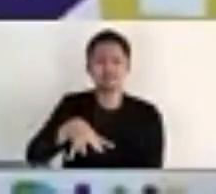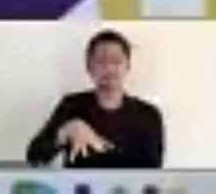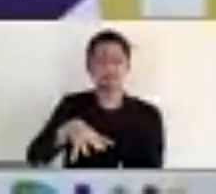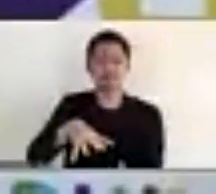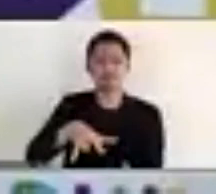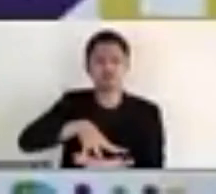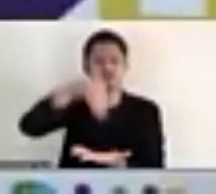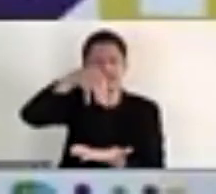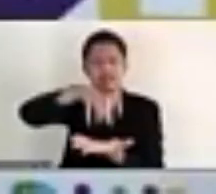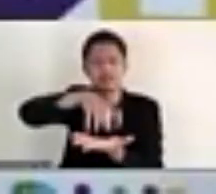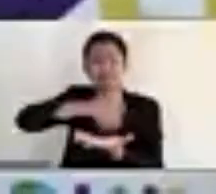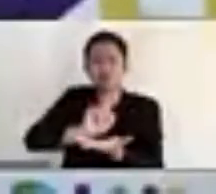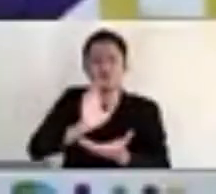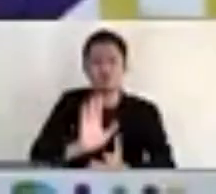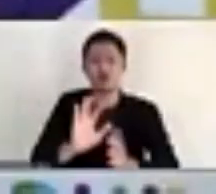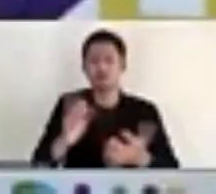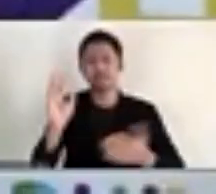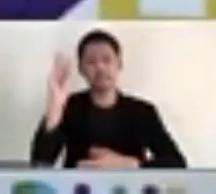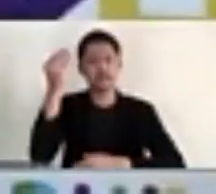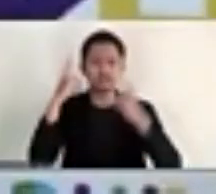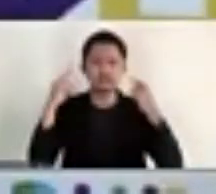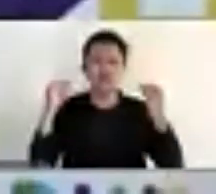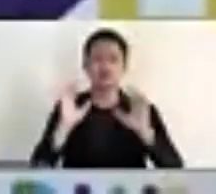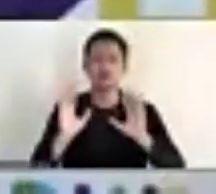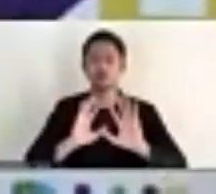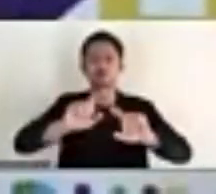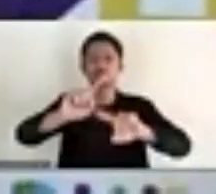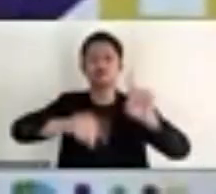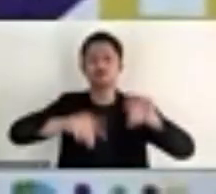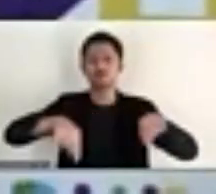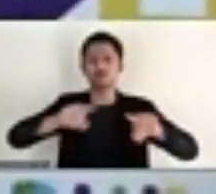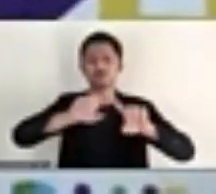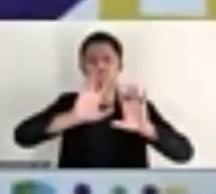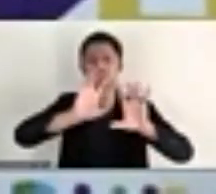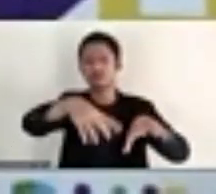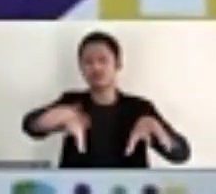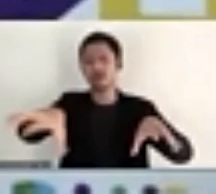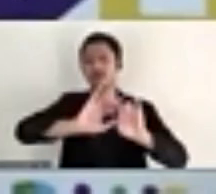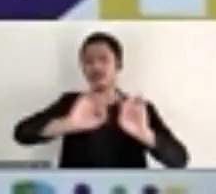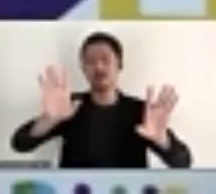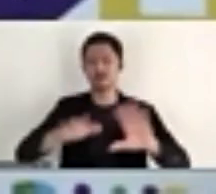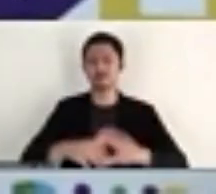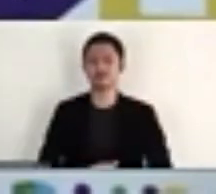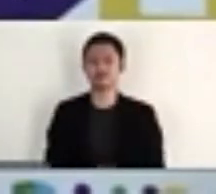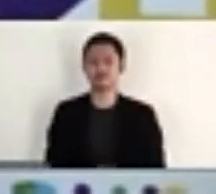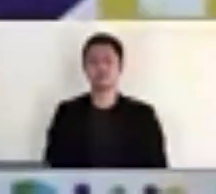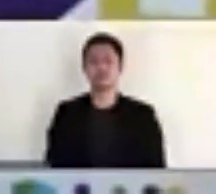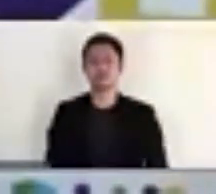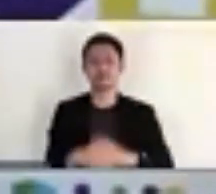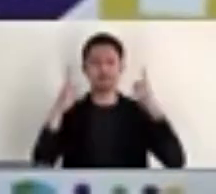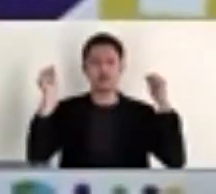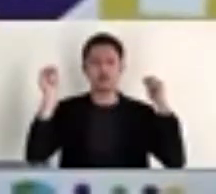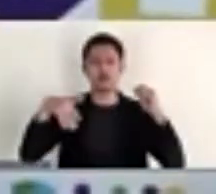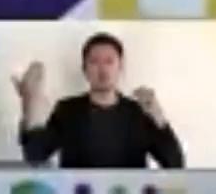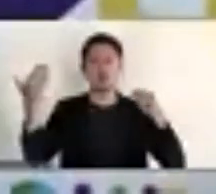satu tempat ya Jakarta Jawa gitu ini banyak kerjaan kerjaan keren di luar sana di luar Jawa ia